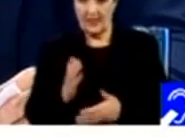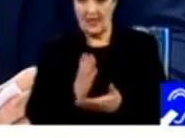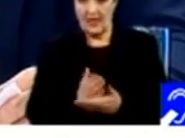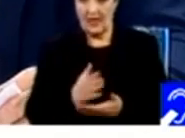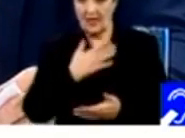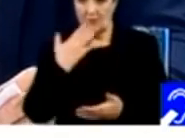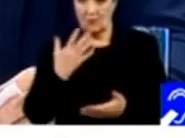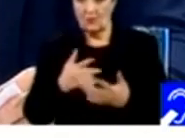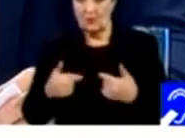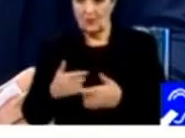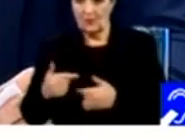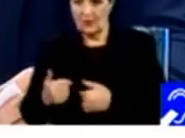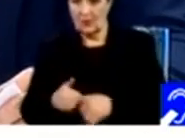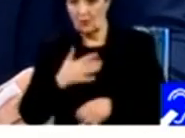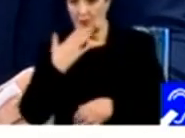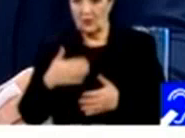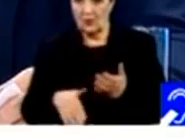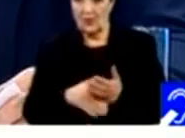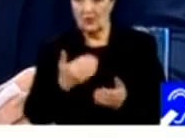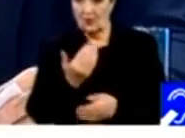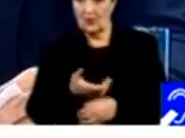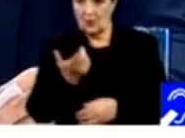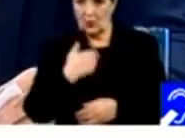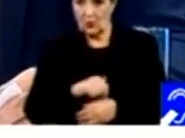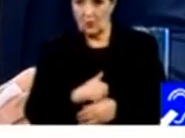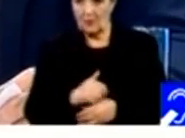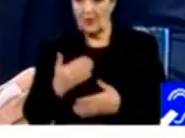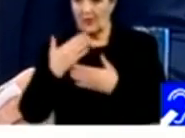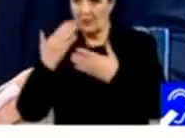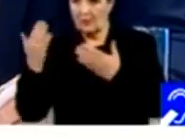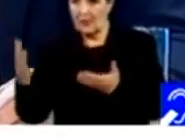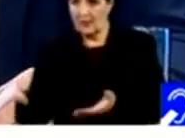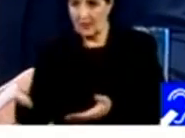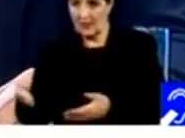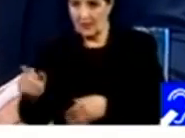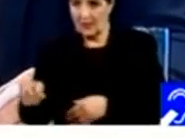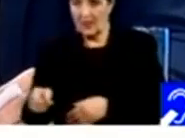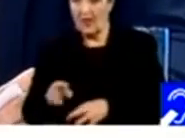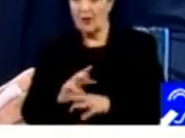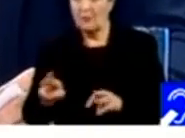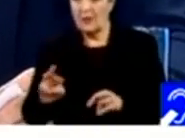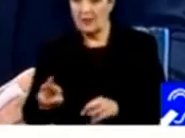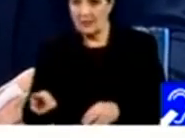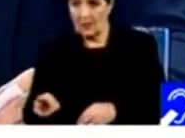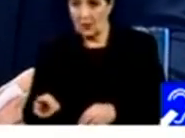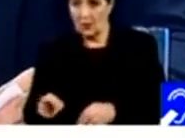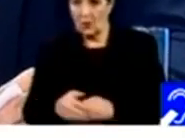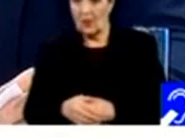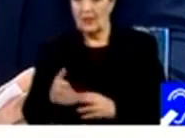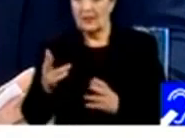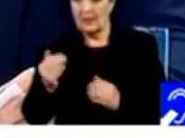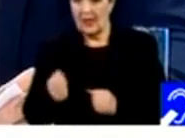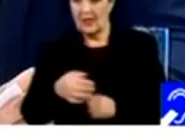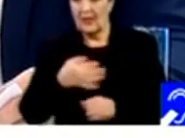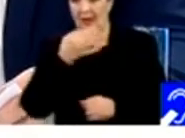care instrumentează foarte multe dosare. Acest domn a făcut o interpelare. Puțină răbdare și eu sunt sigur că ministerul le va da